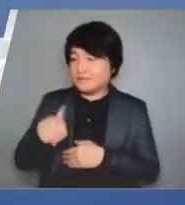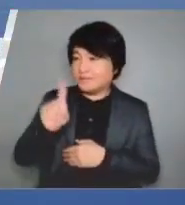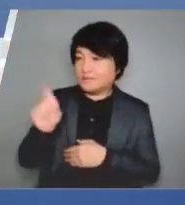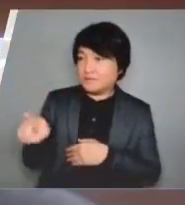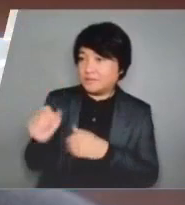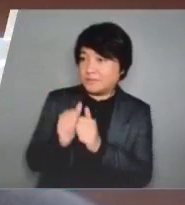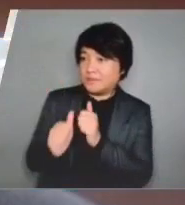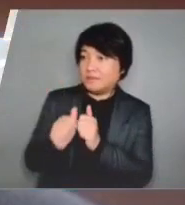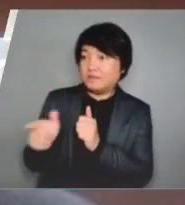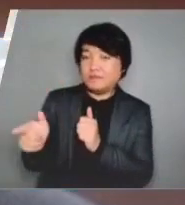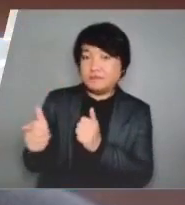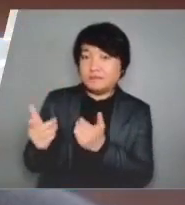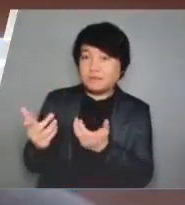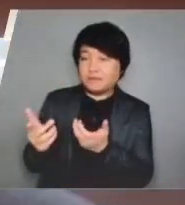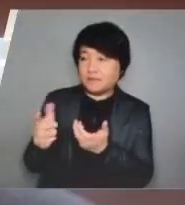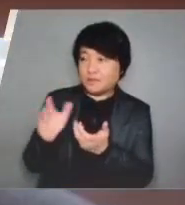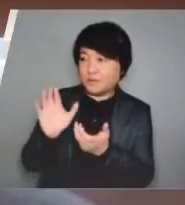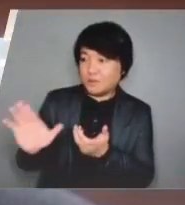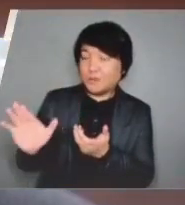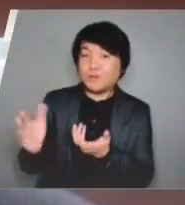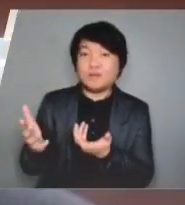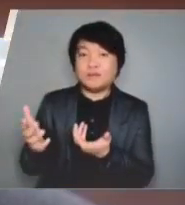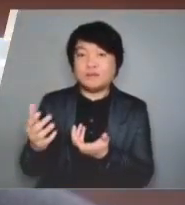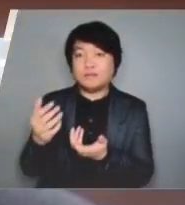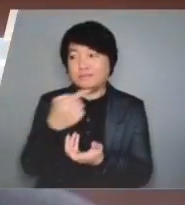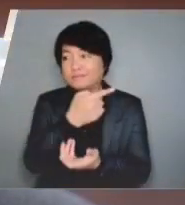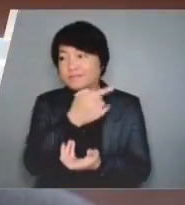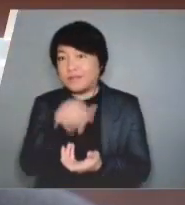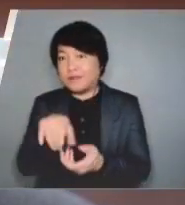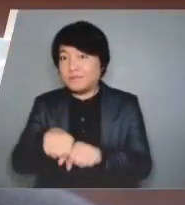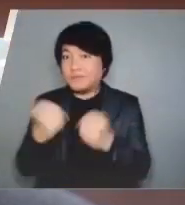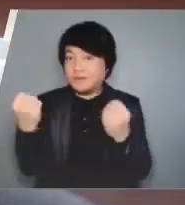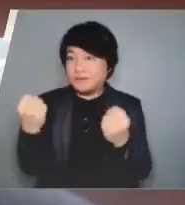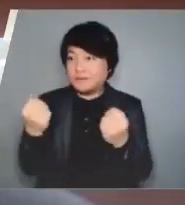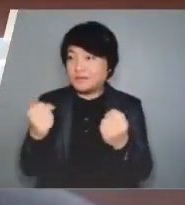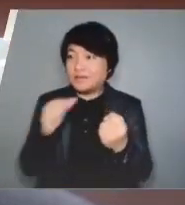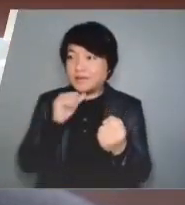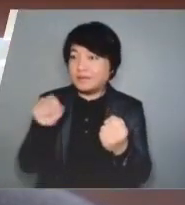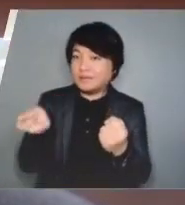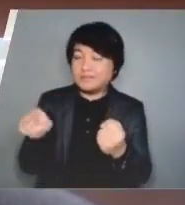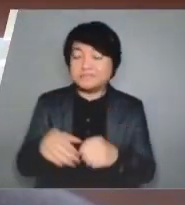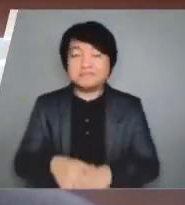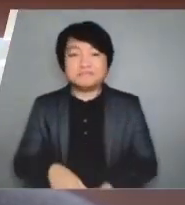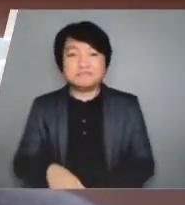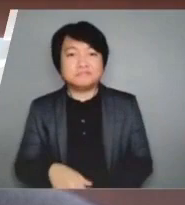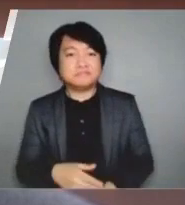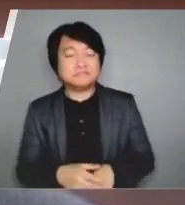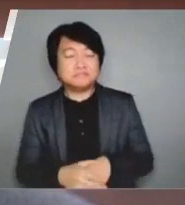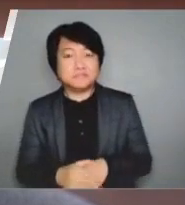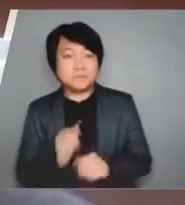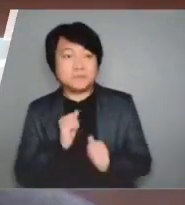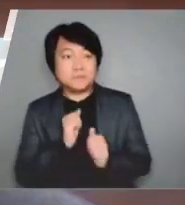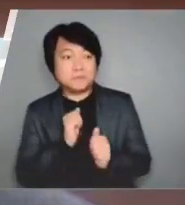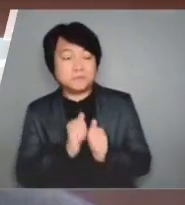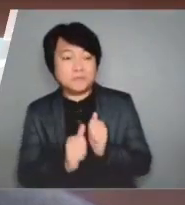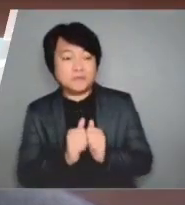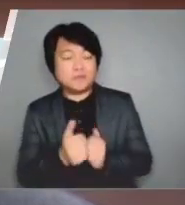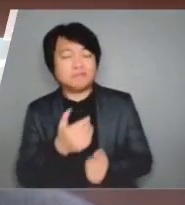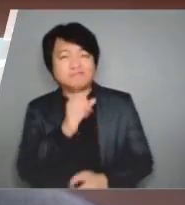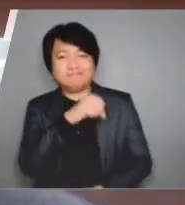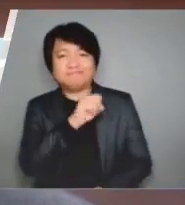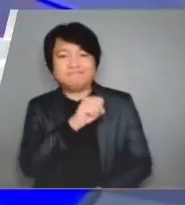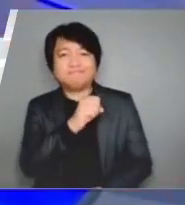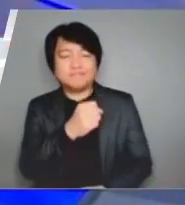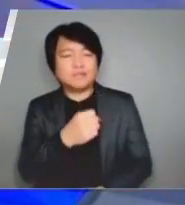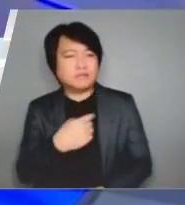relasyon. Oo. Since you mentioned that, can you ask that? So, hindi ikaw ang nakipag-break? Oo, pero huwag na natin